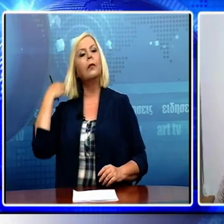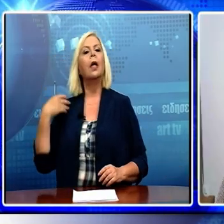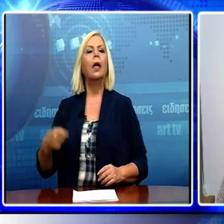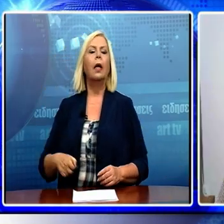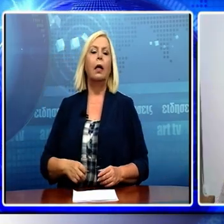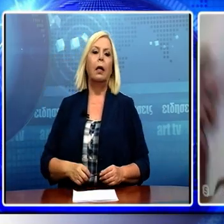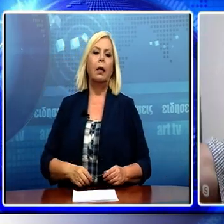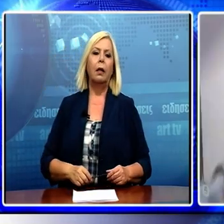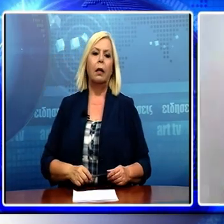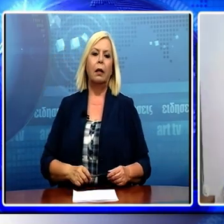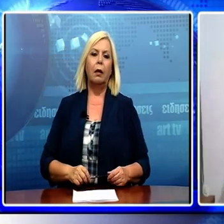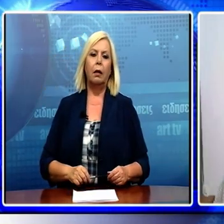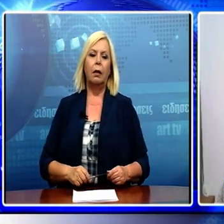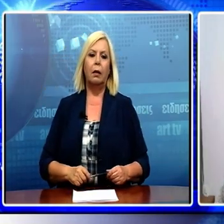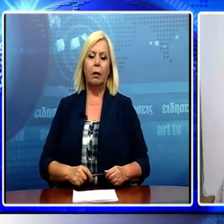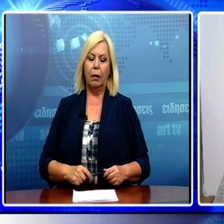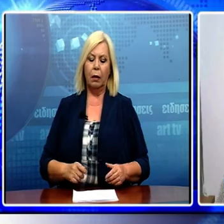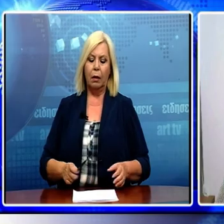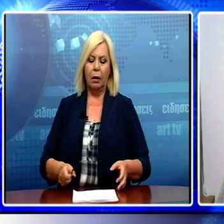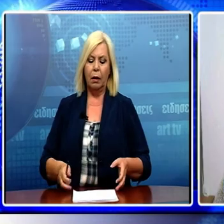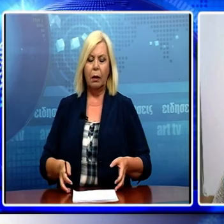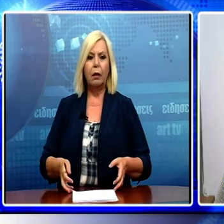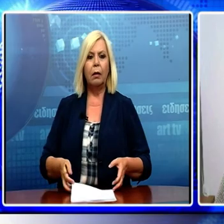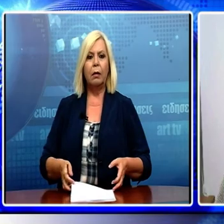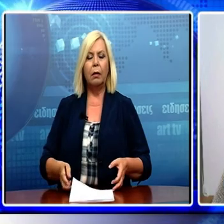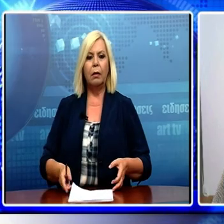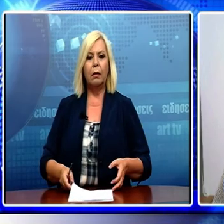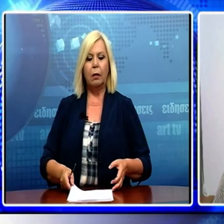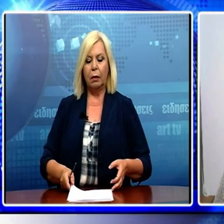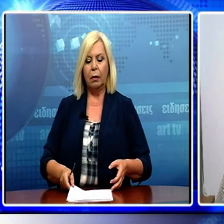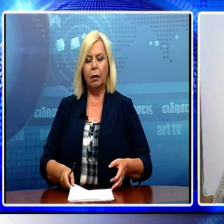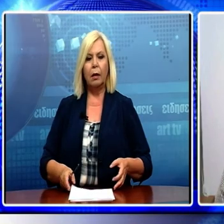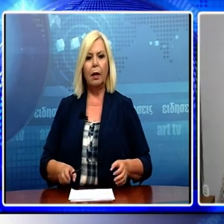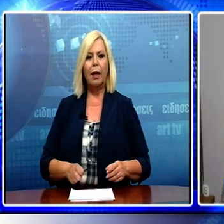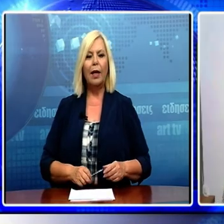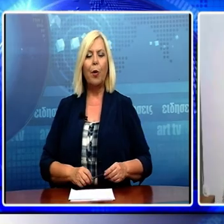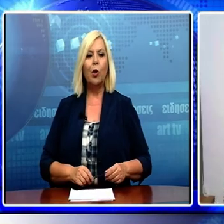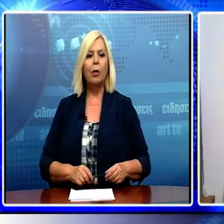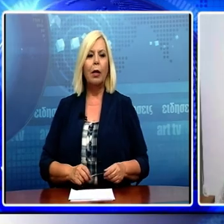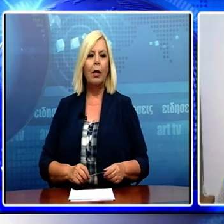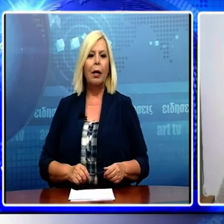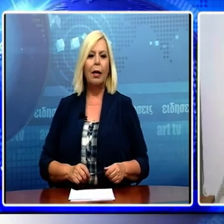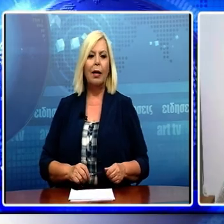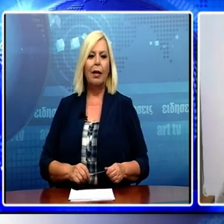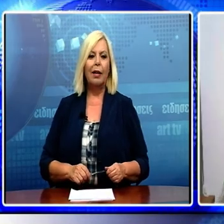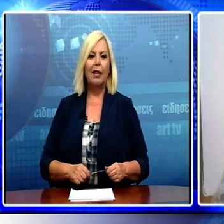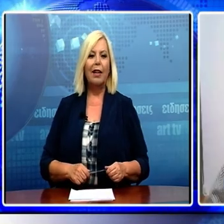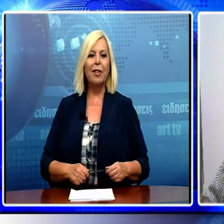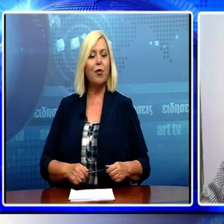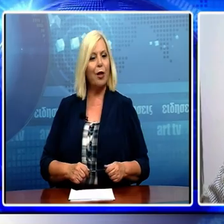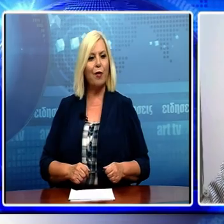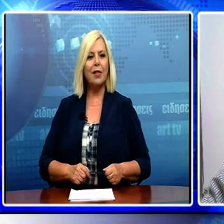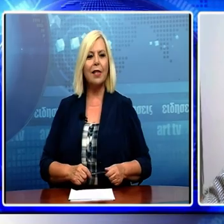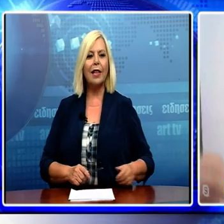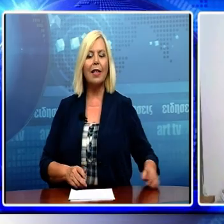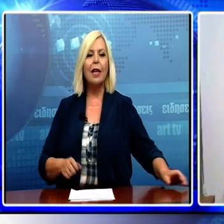το σημαντικότερο ρόλο, το Σύνταγμα. Και δεν μιλάει κανείς. Τα λέμε εμείς, ποιος μας ακούει. Λοιπόν. Στο Ραδοβίζη της Σάρτας.